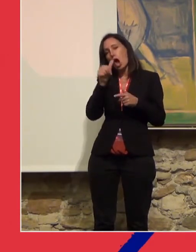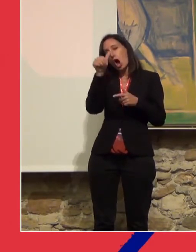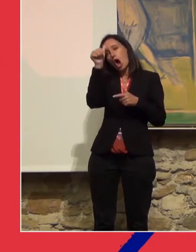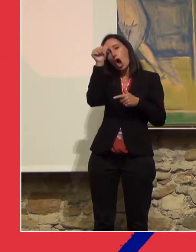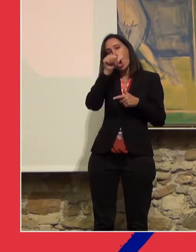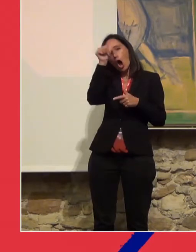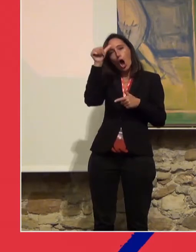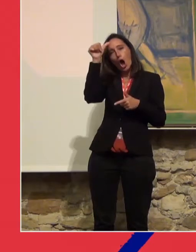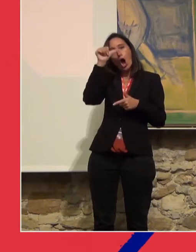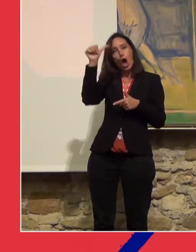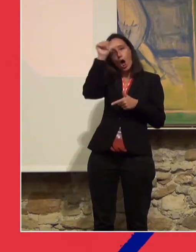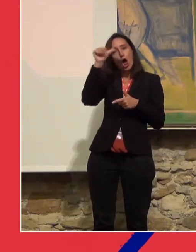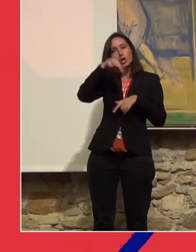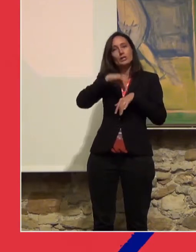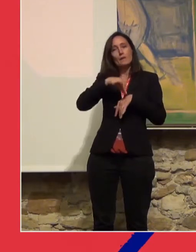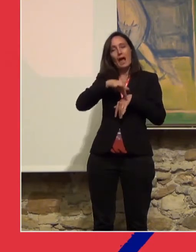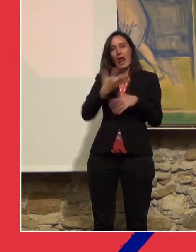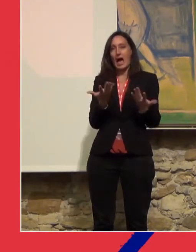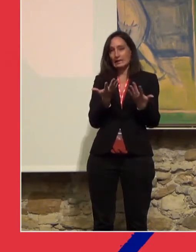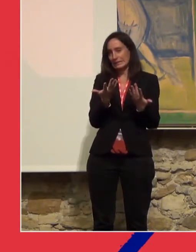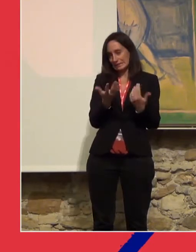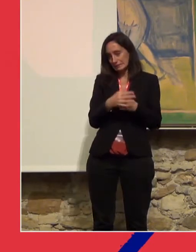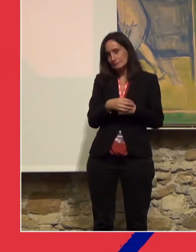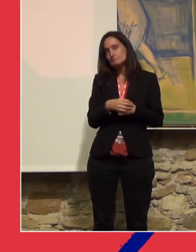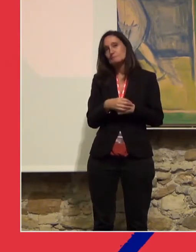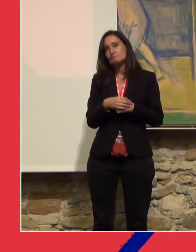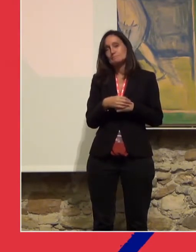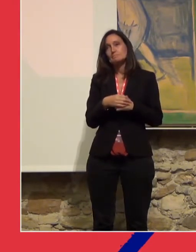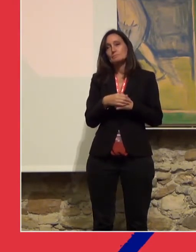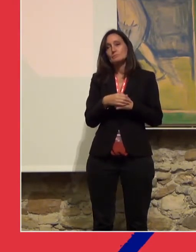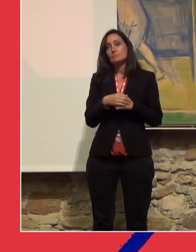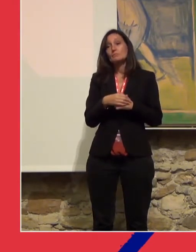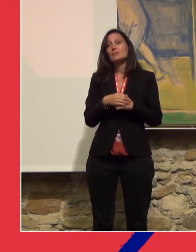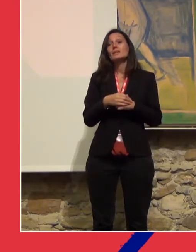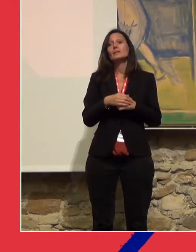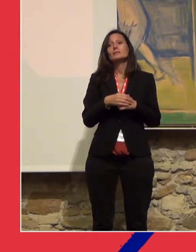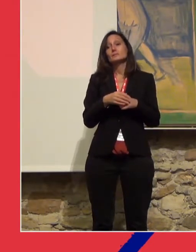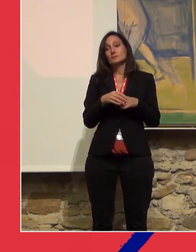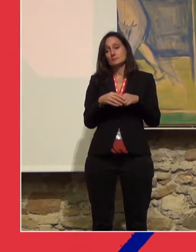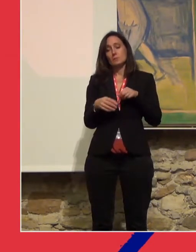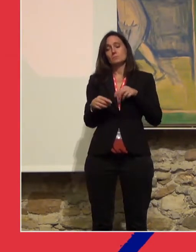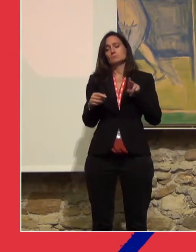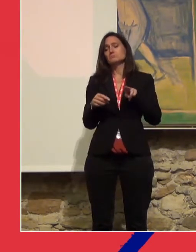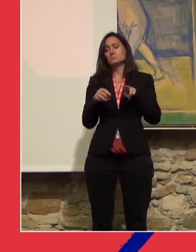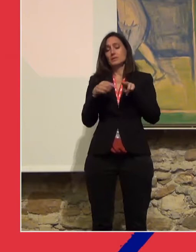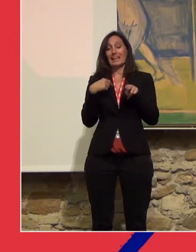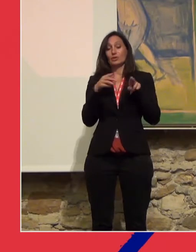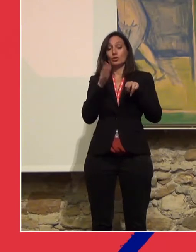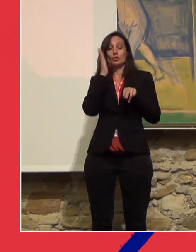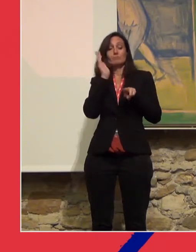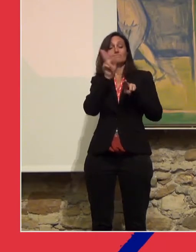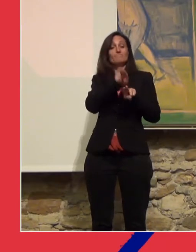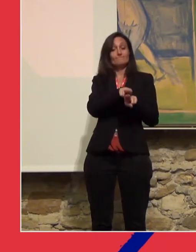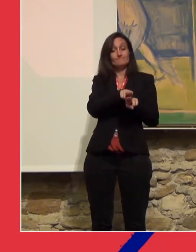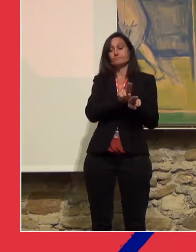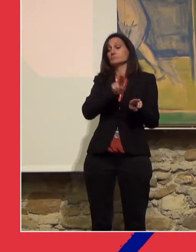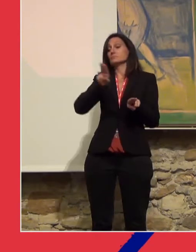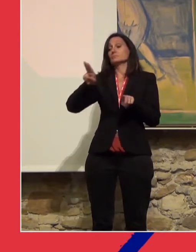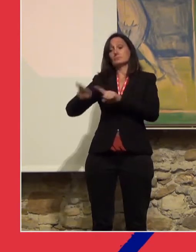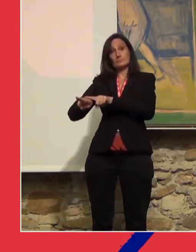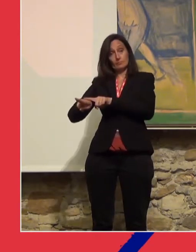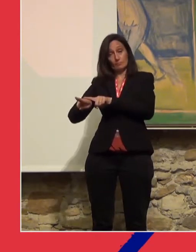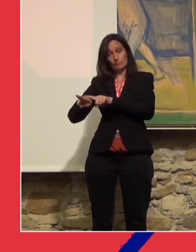l'estremunzione. Il mio vicino di letto, il signor Mauro, un 36enne, padre di due